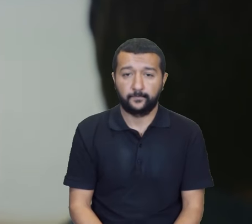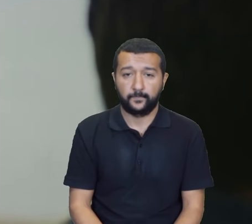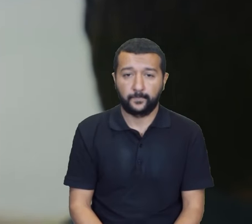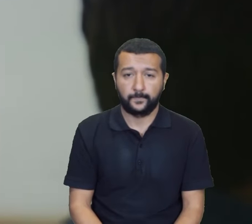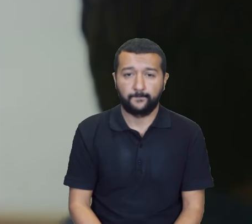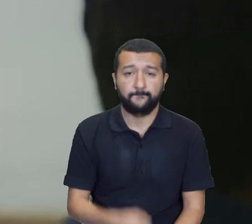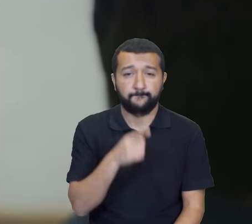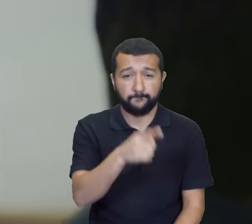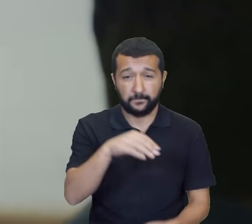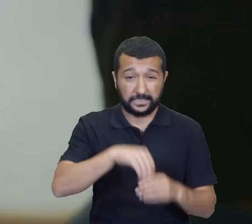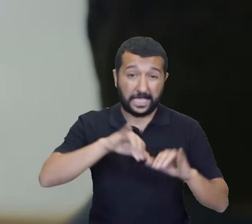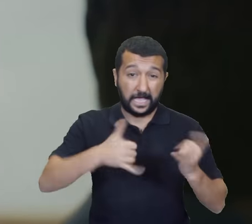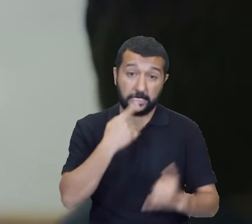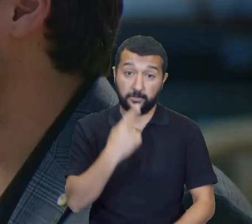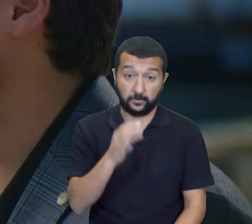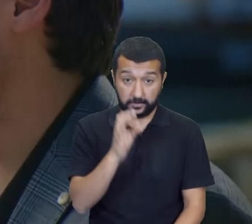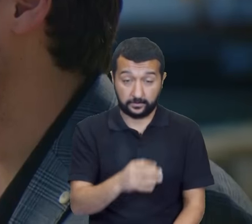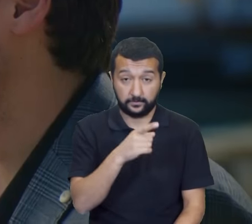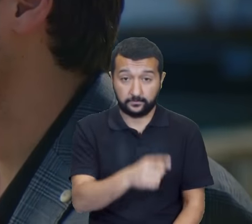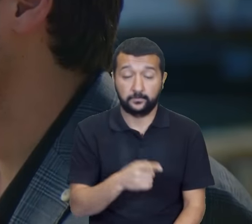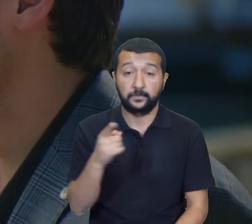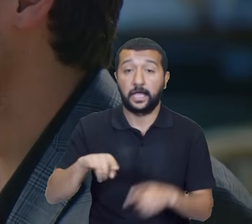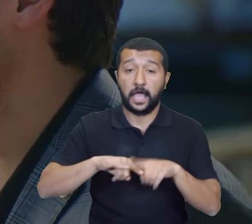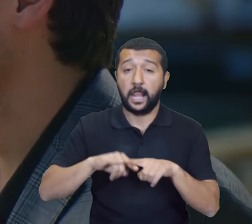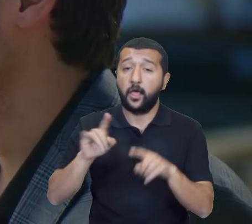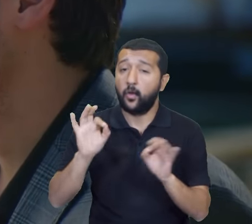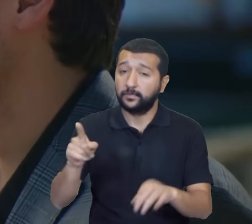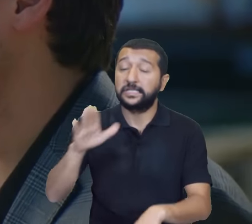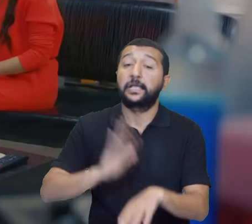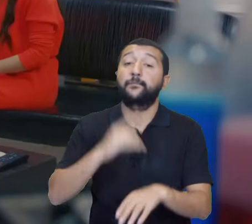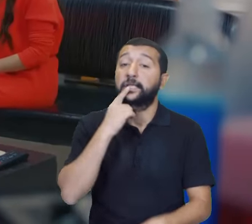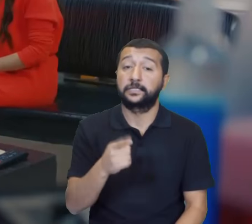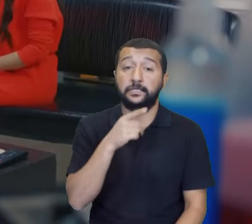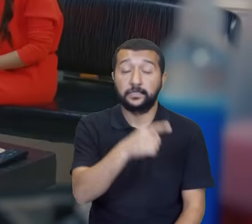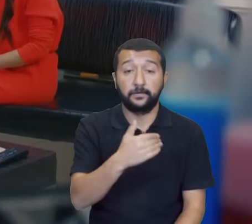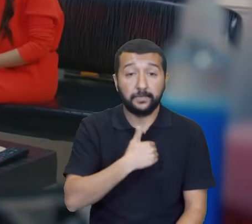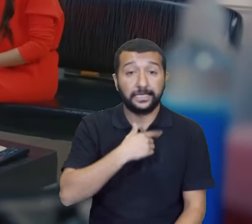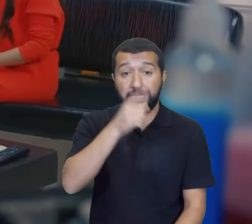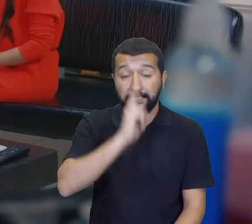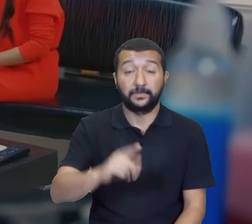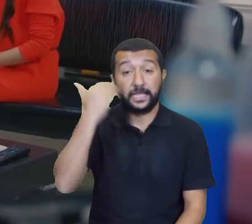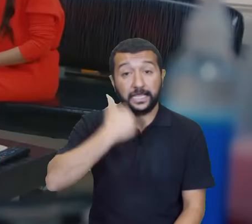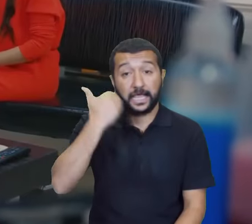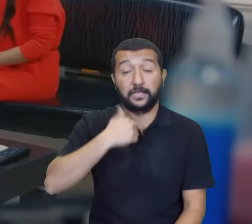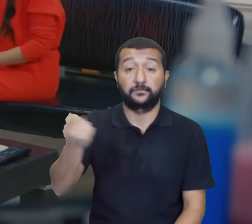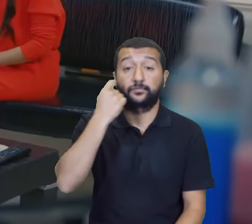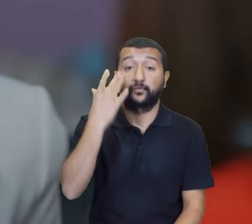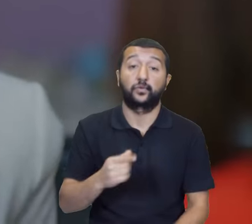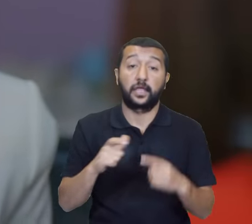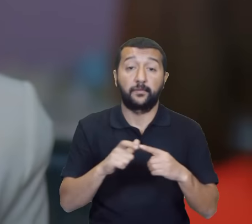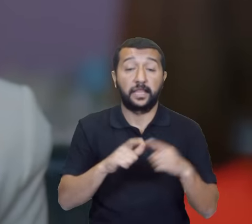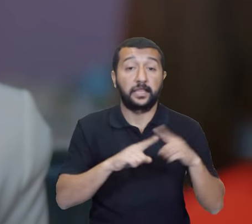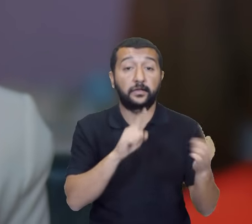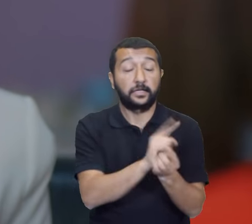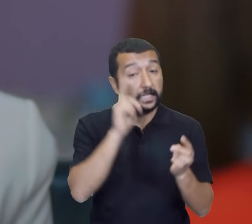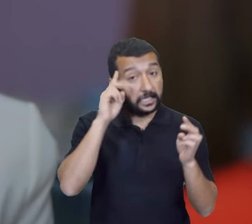Durum vahim diyor yani. Hale öyle bir şey yapmaz dedi. Ya beni resmen yalancılıkla itham etti Emel.